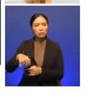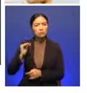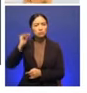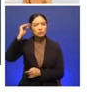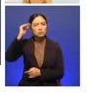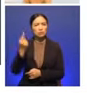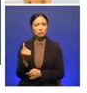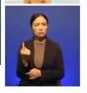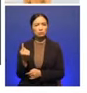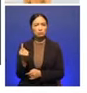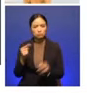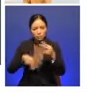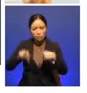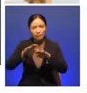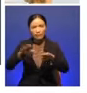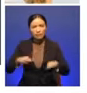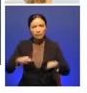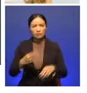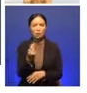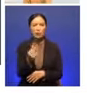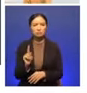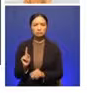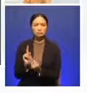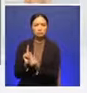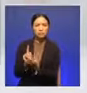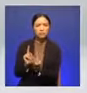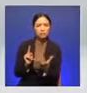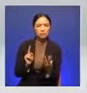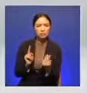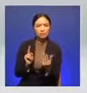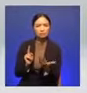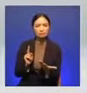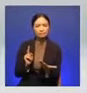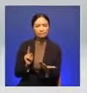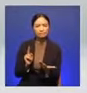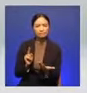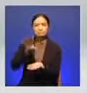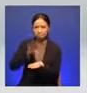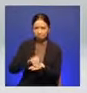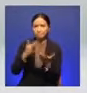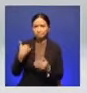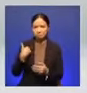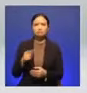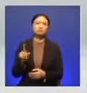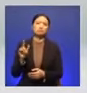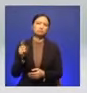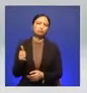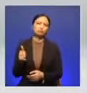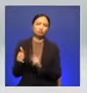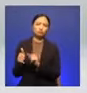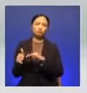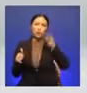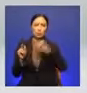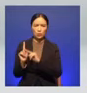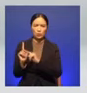ดูแลเด็กกี่คนค่าเฉลี่ยเท่าที่ไปเราไปเก็บข้อมูลมาเนี่ยตั้งแต่10ถึง20คนครับ